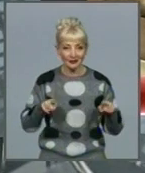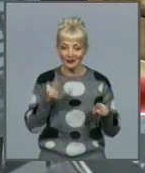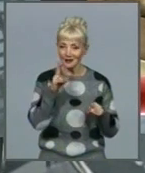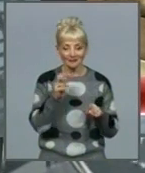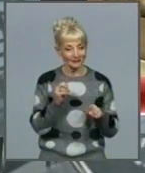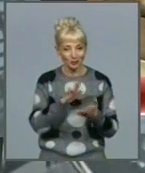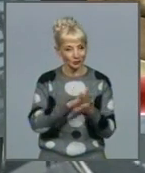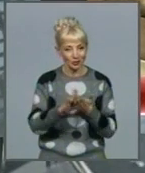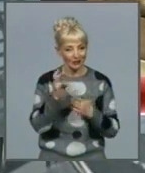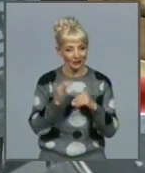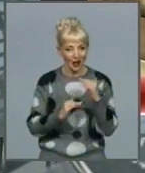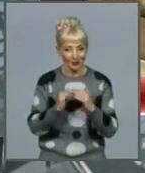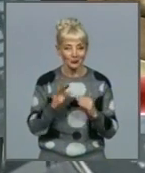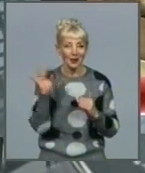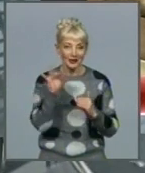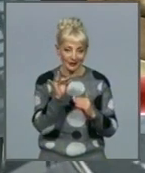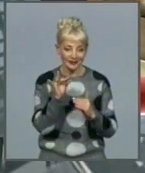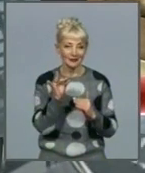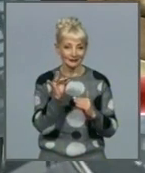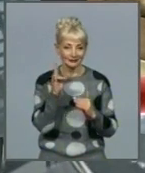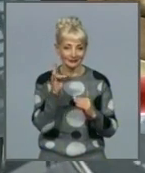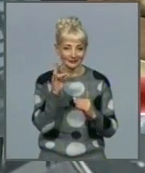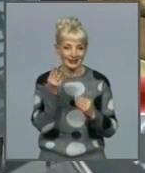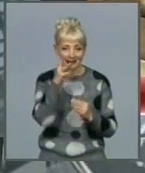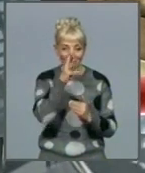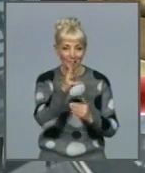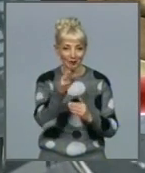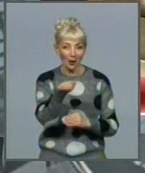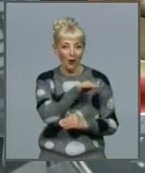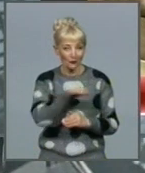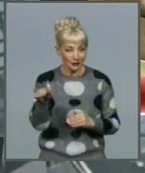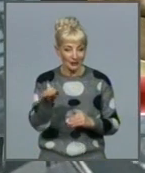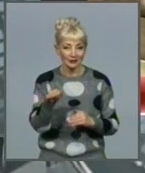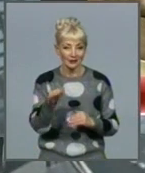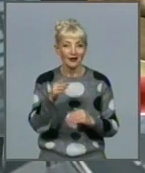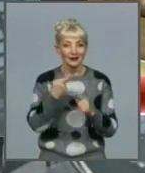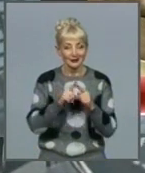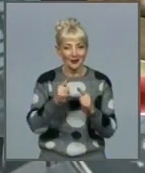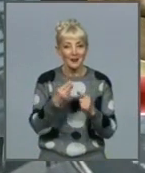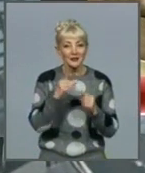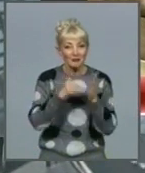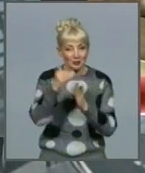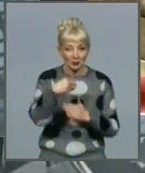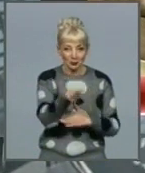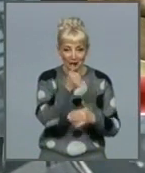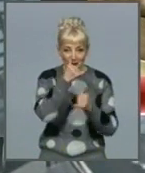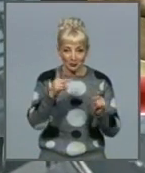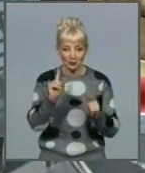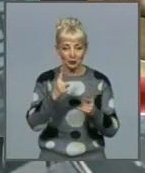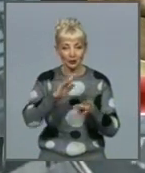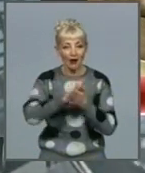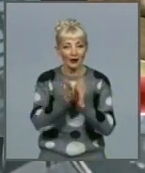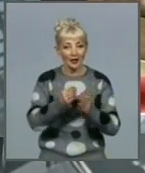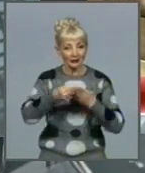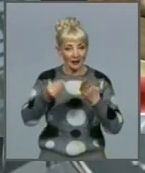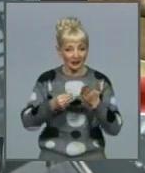на сесіях. Тобто зарплату офіційну викладачу високу дати не можемо, бо контракти низькі, а на сесіях